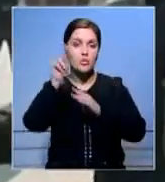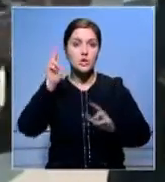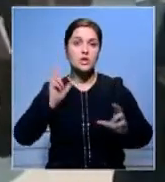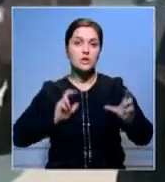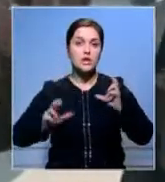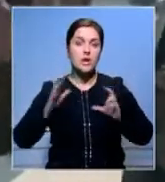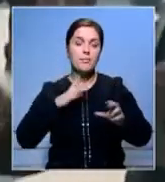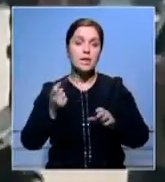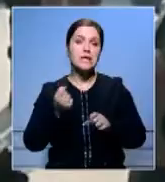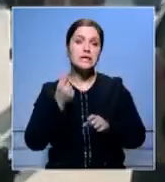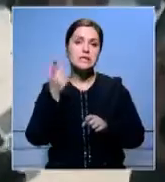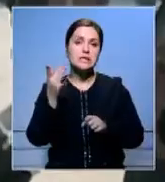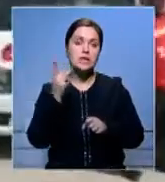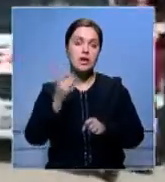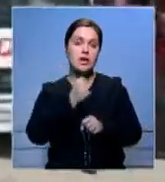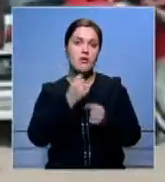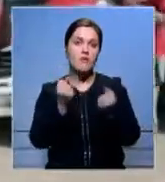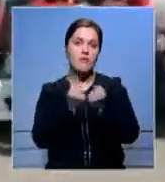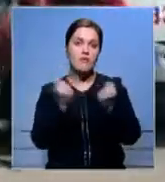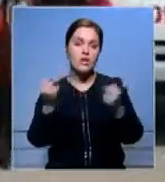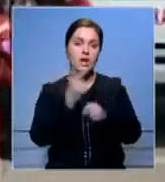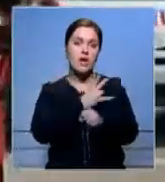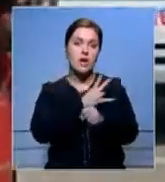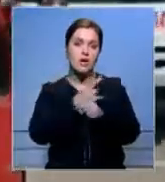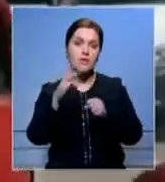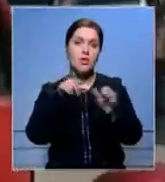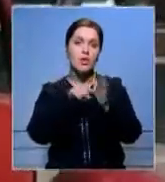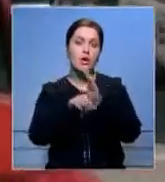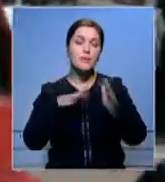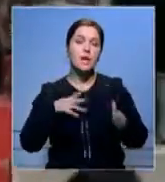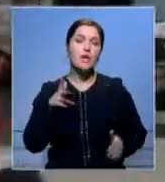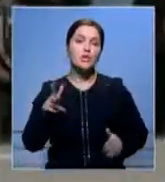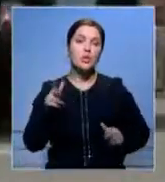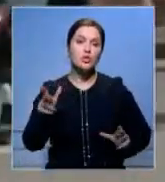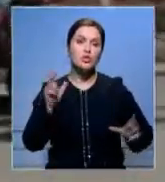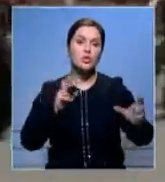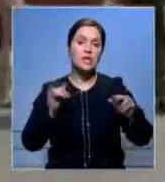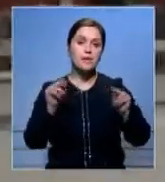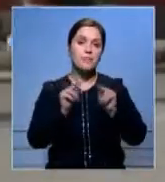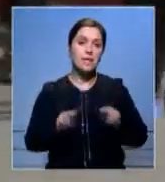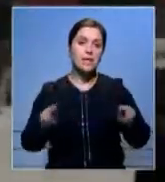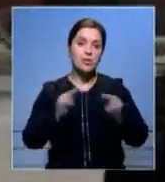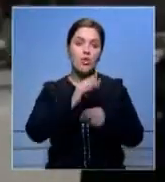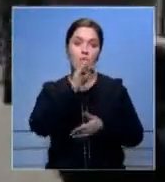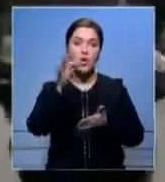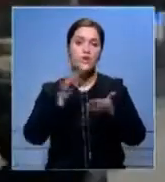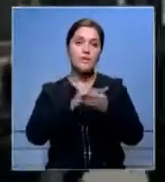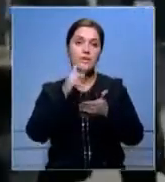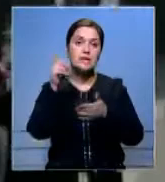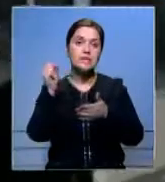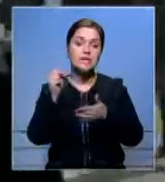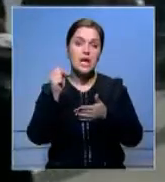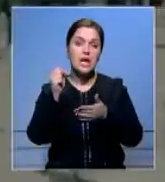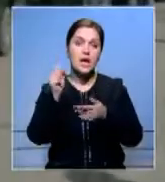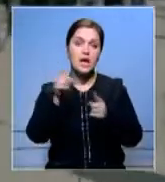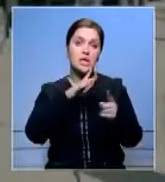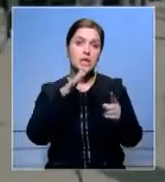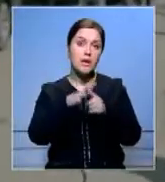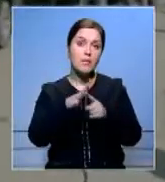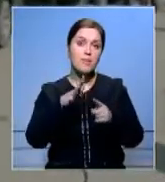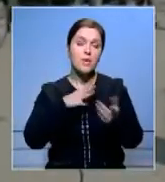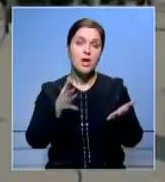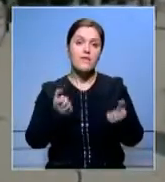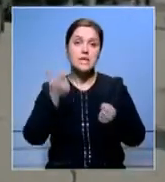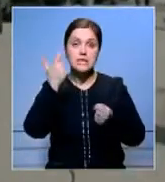учебного заведения прогремело несколько взрывов. В это время в здании находились более 3000 студентов и преподавателей. Ответственность за нападение взяла на